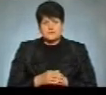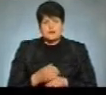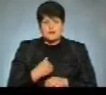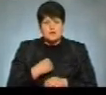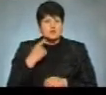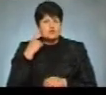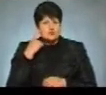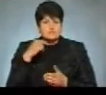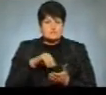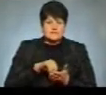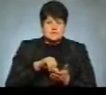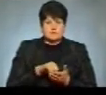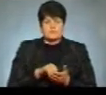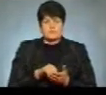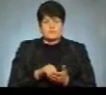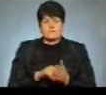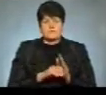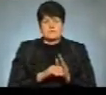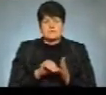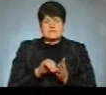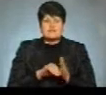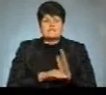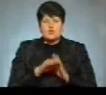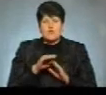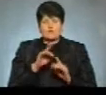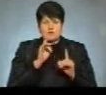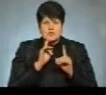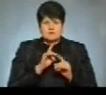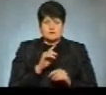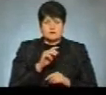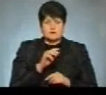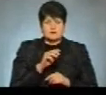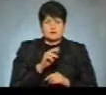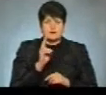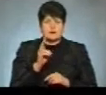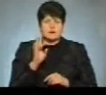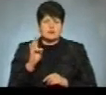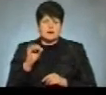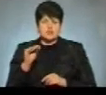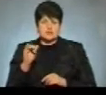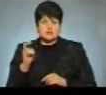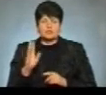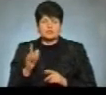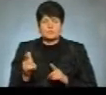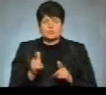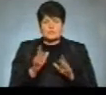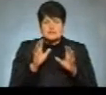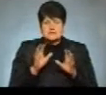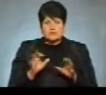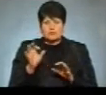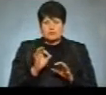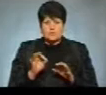чув із виступів з представників Верховної Ради і від пана Княжицького, що буде підготовлений закон про